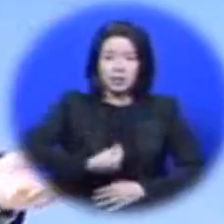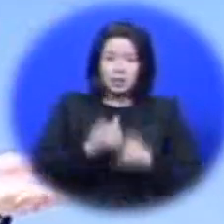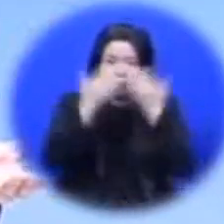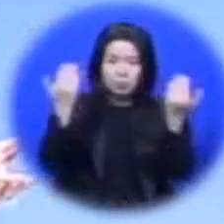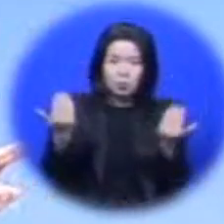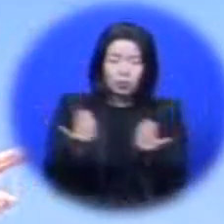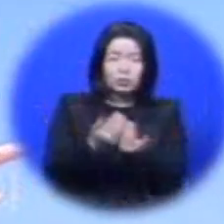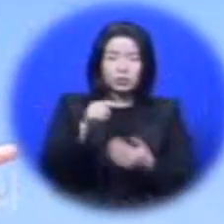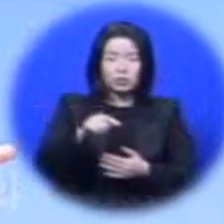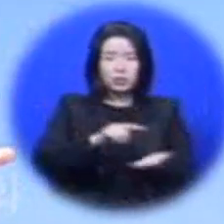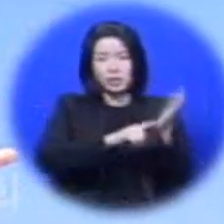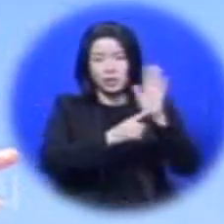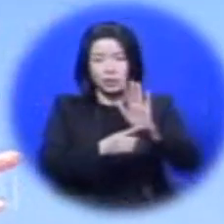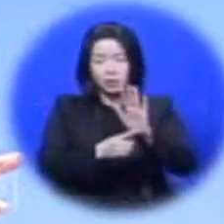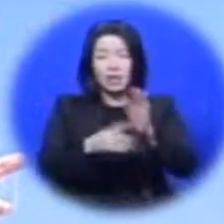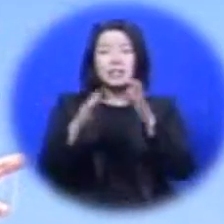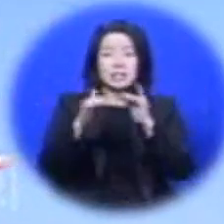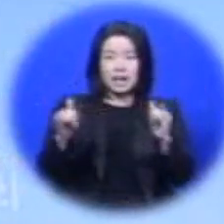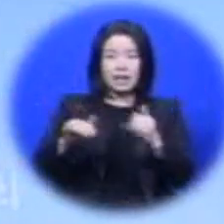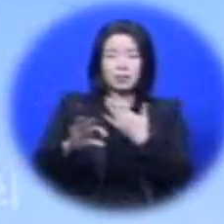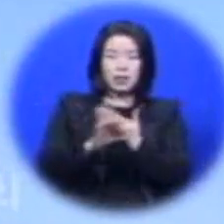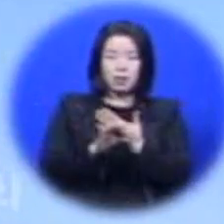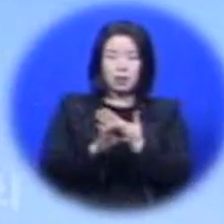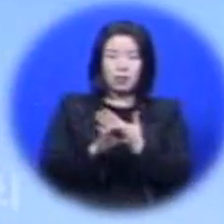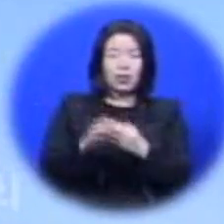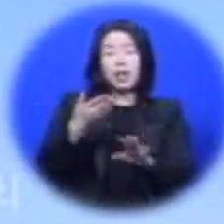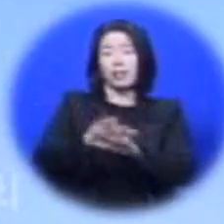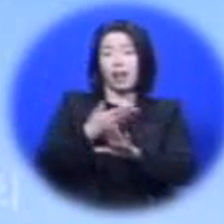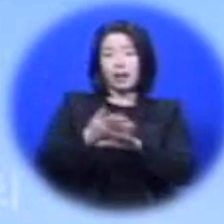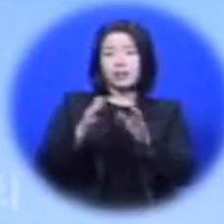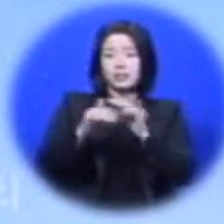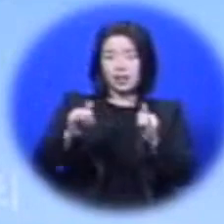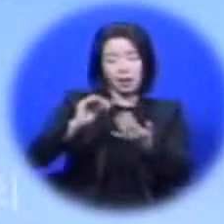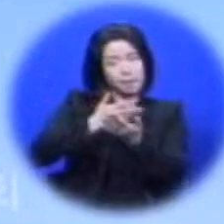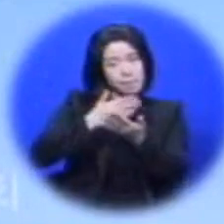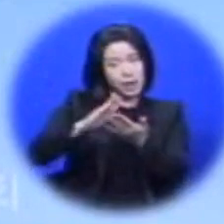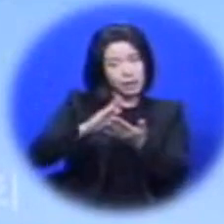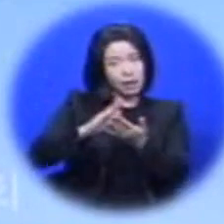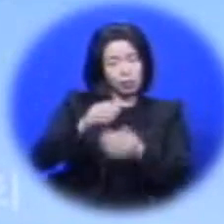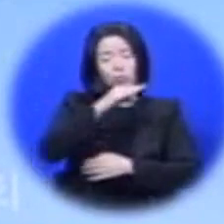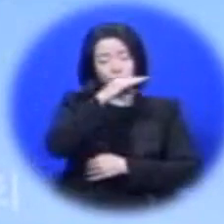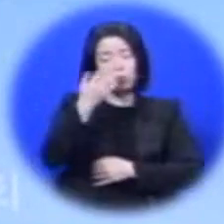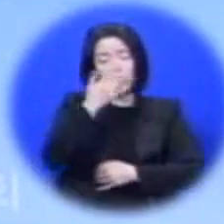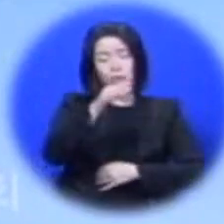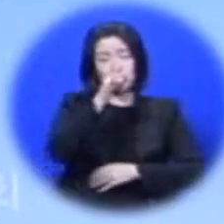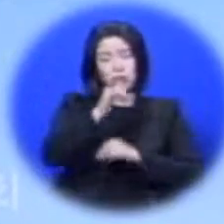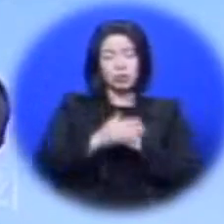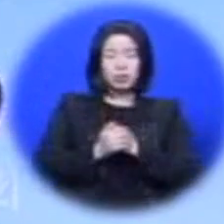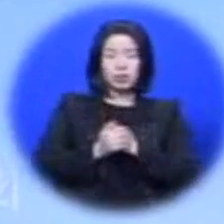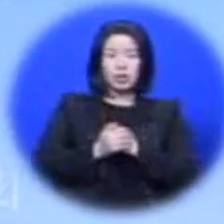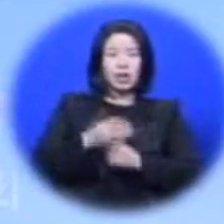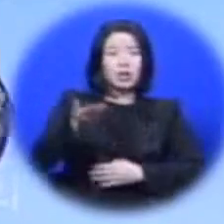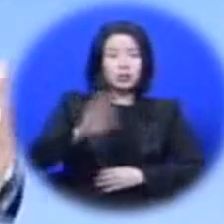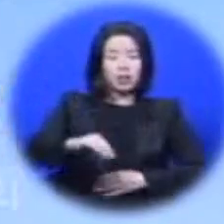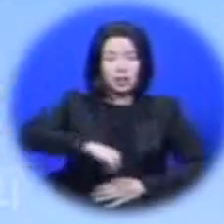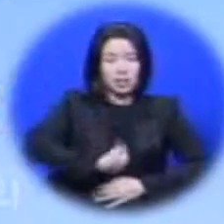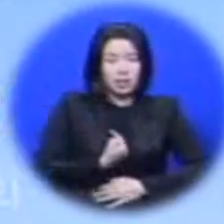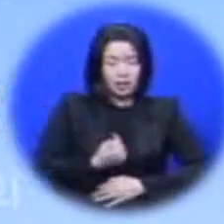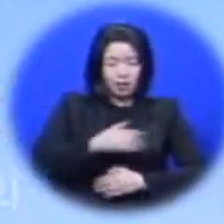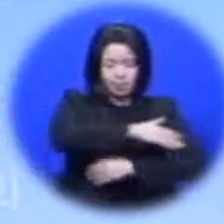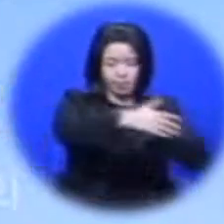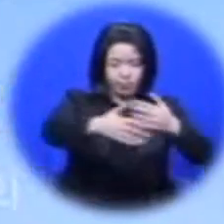다 드러내고 산 사람이라면 그러면 다른 사람이 보는 판단도 오를 수도 있습니다. 그런데 자기가 자기를